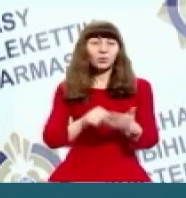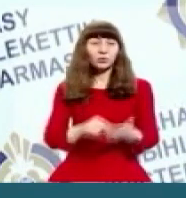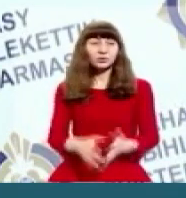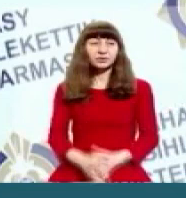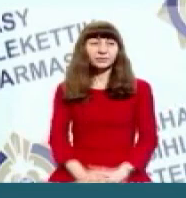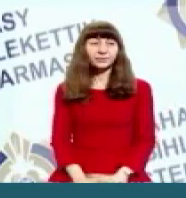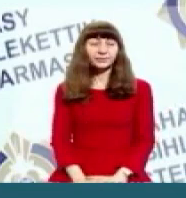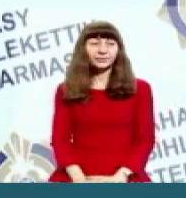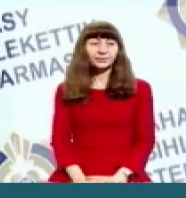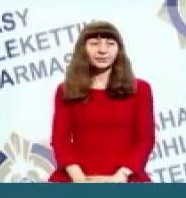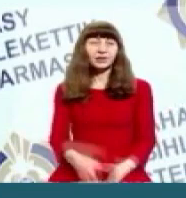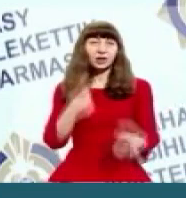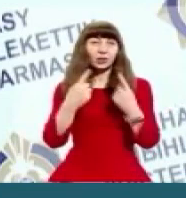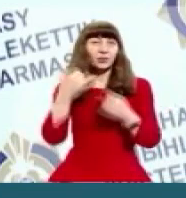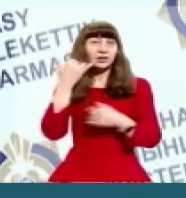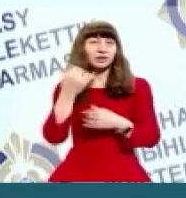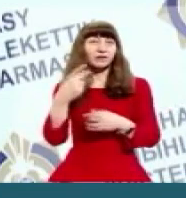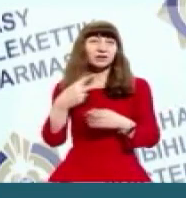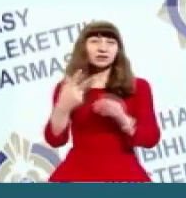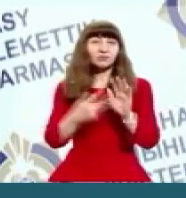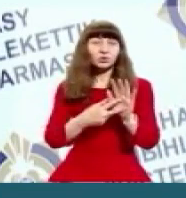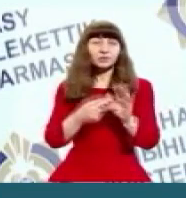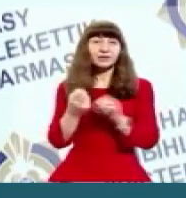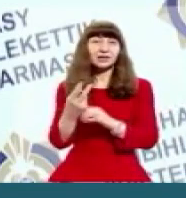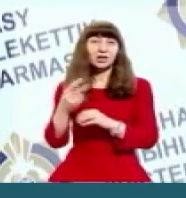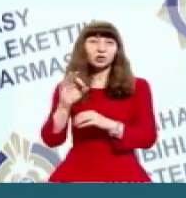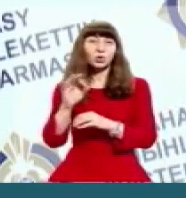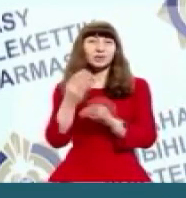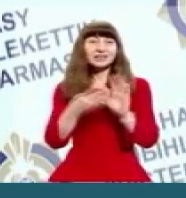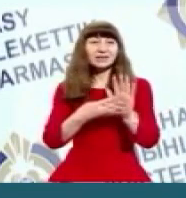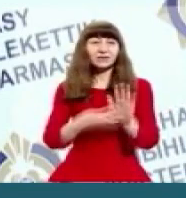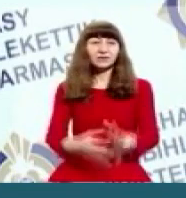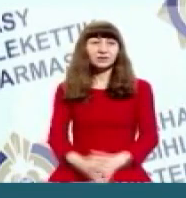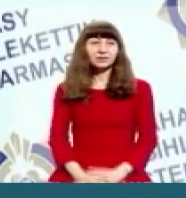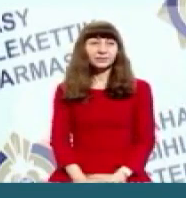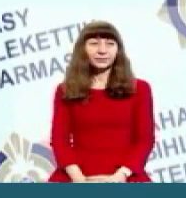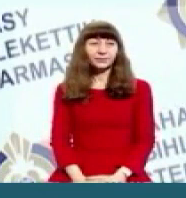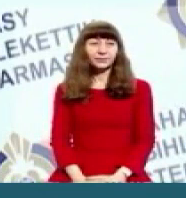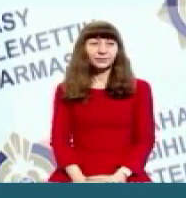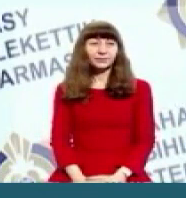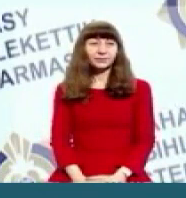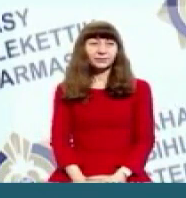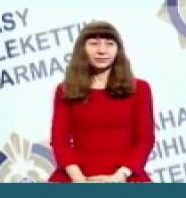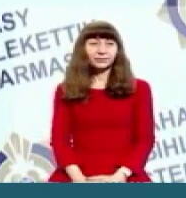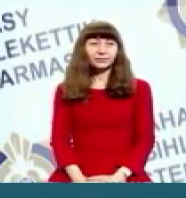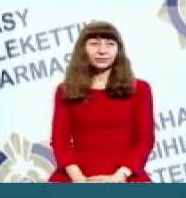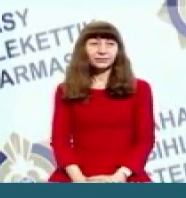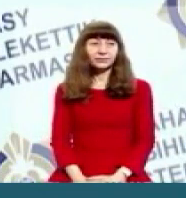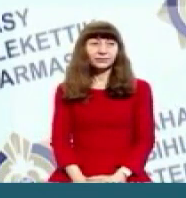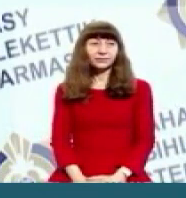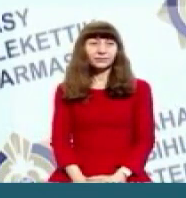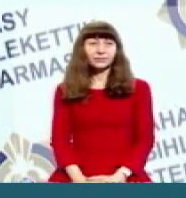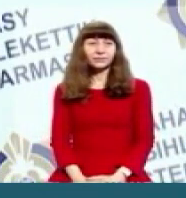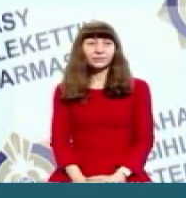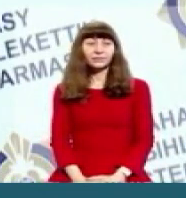для консультации по телефону 28 13 09. Усимбаев Биржан Жолдасович, руководитель управления государственных доходов